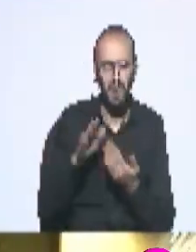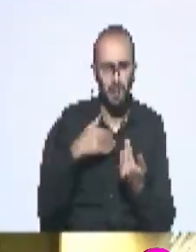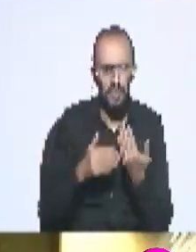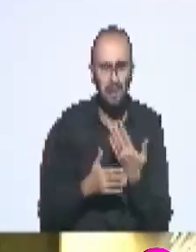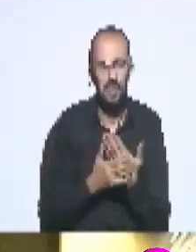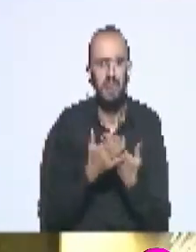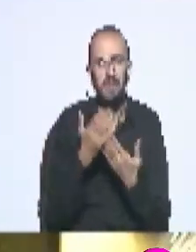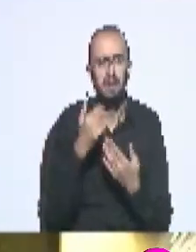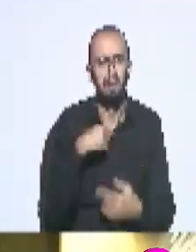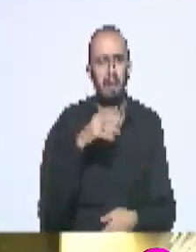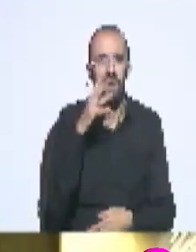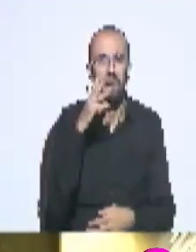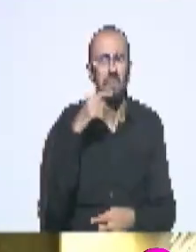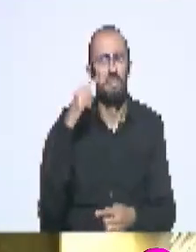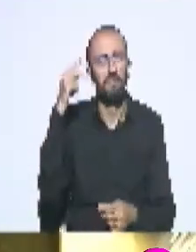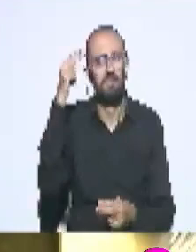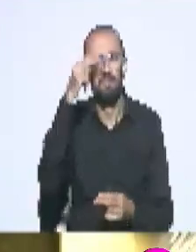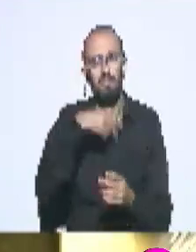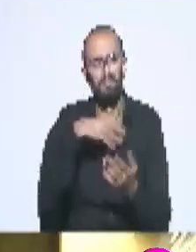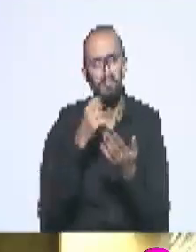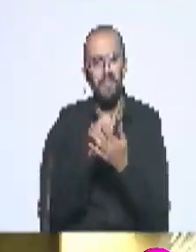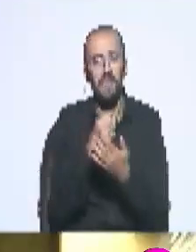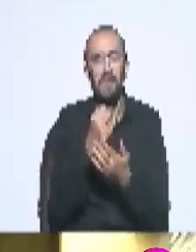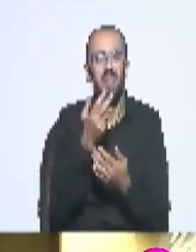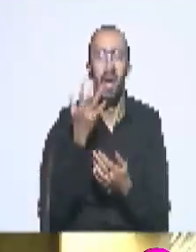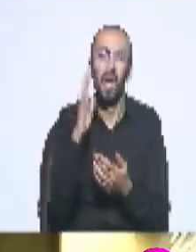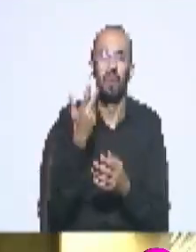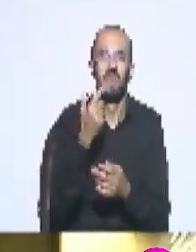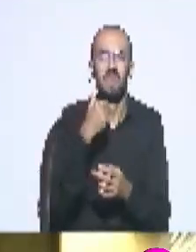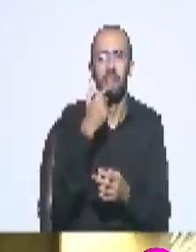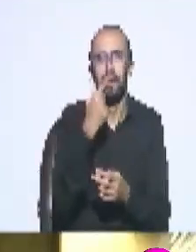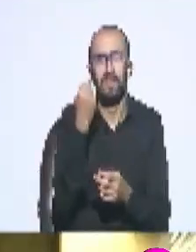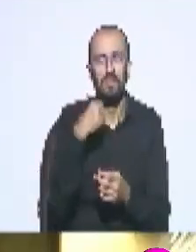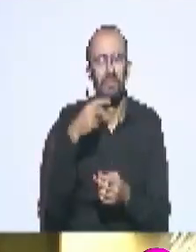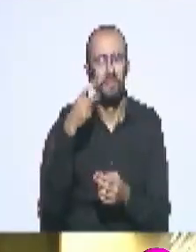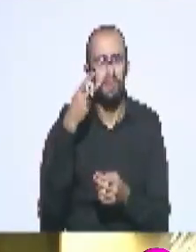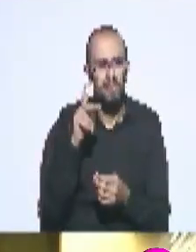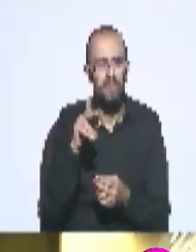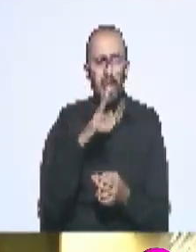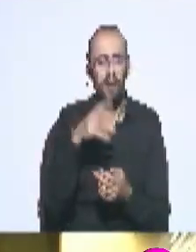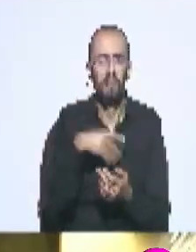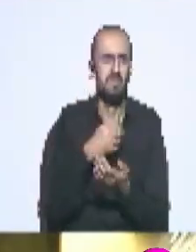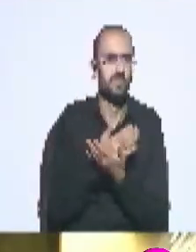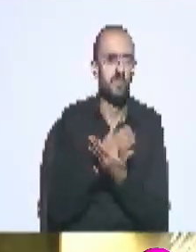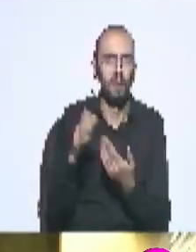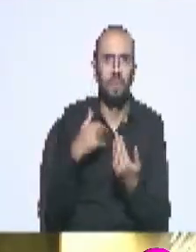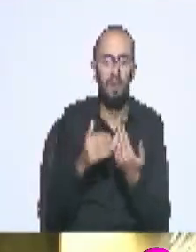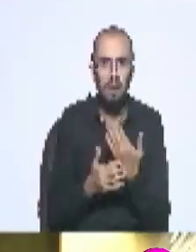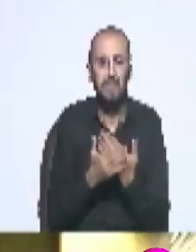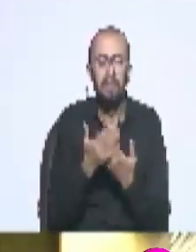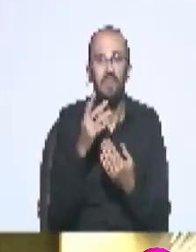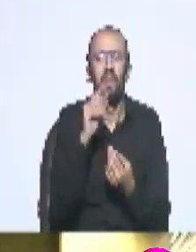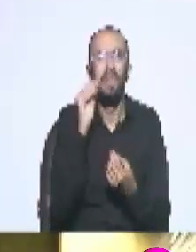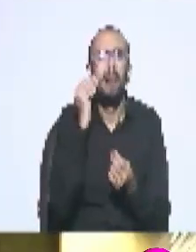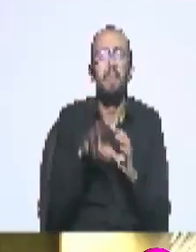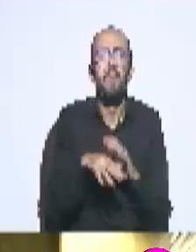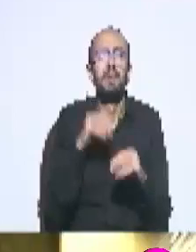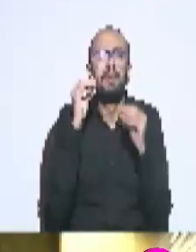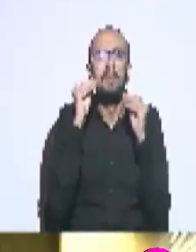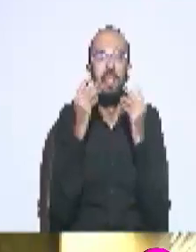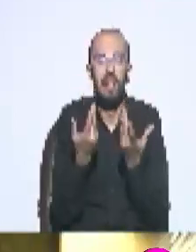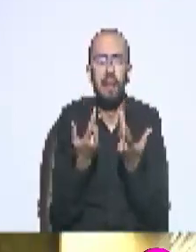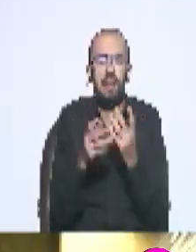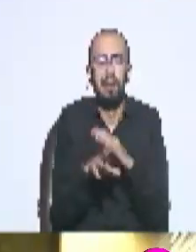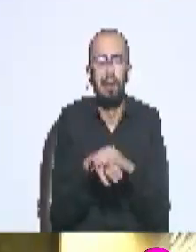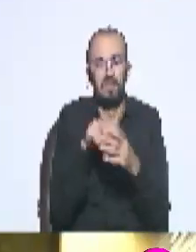عندي طموحات او حاجات اخفقت فيها السنه اللي فاتت مش عايز اكررها السنه دي ده كله ده بيتعمل ازاي ازاي